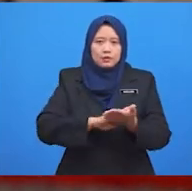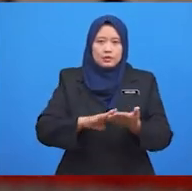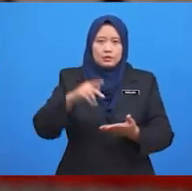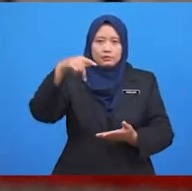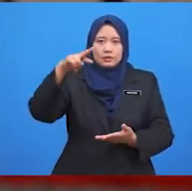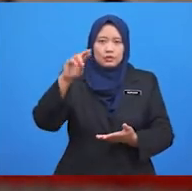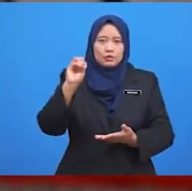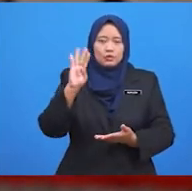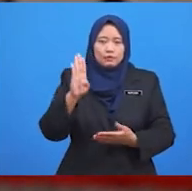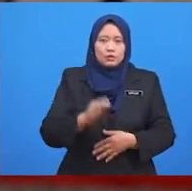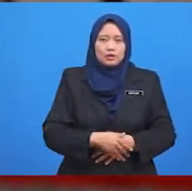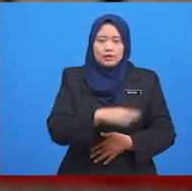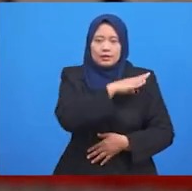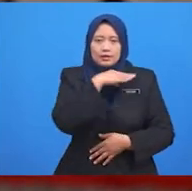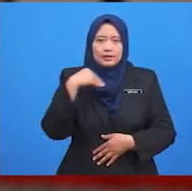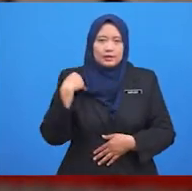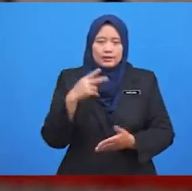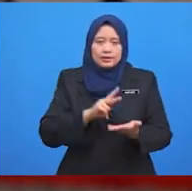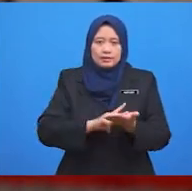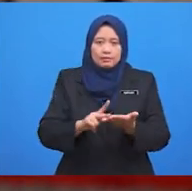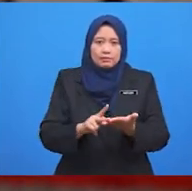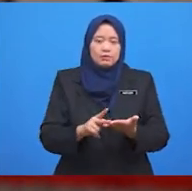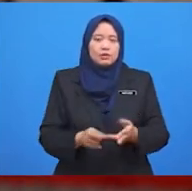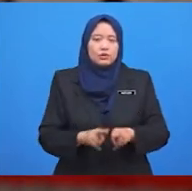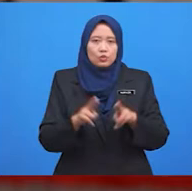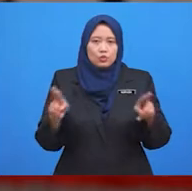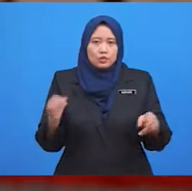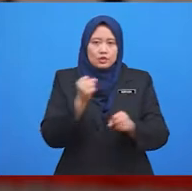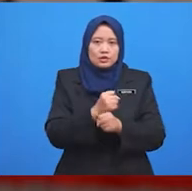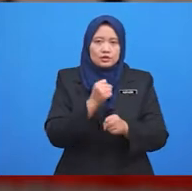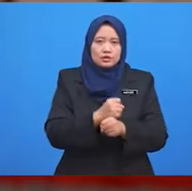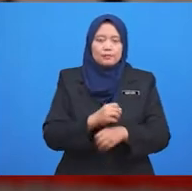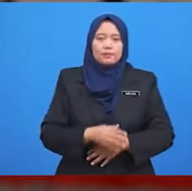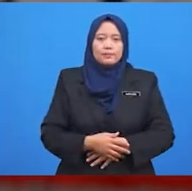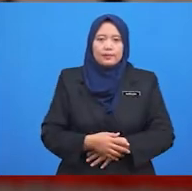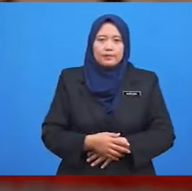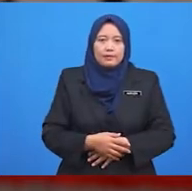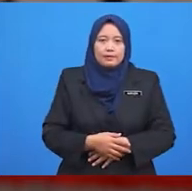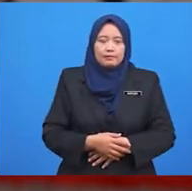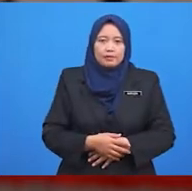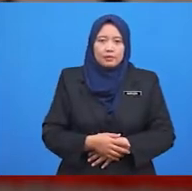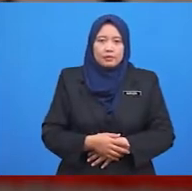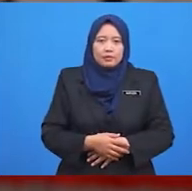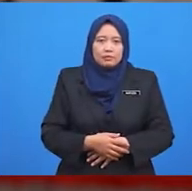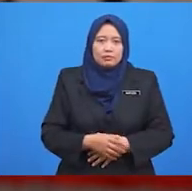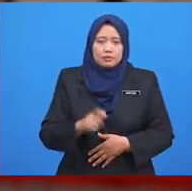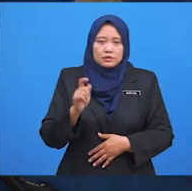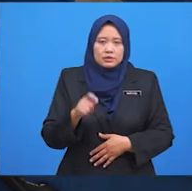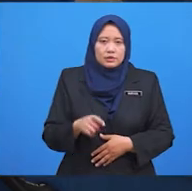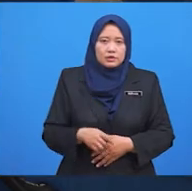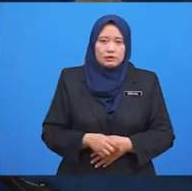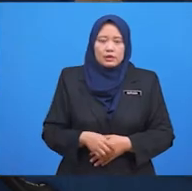kerja. Sebagai langkah keselamatan, pastikan semasa rawatan dijalankan, elektrod tidak